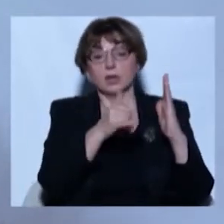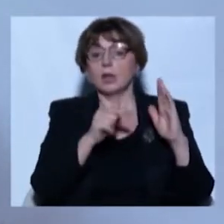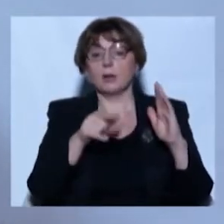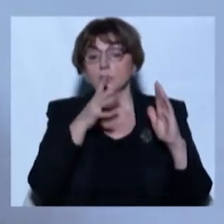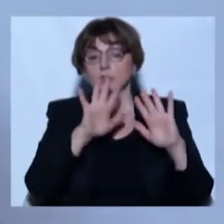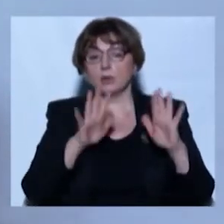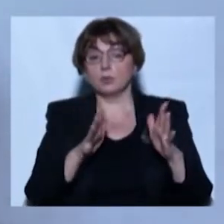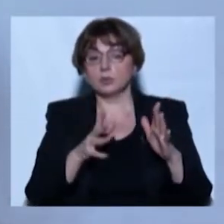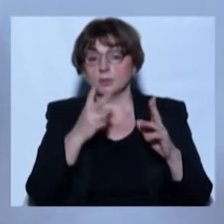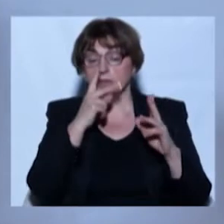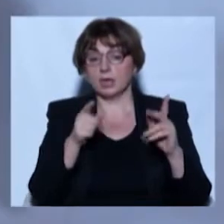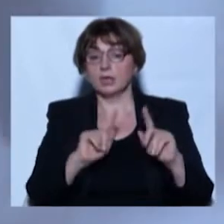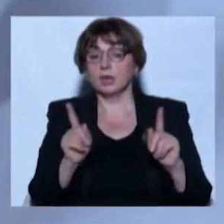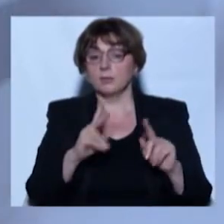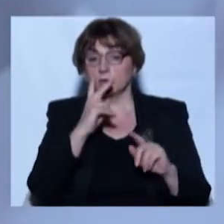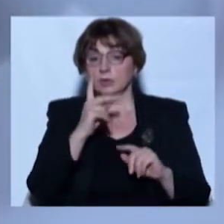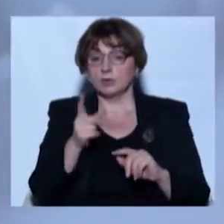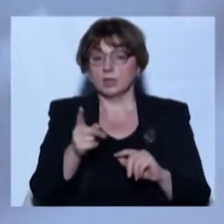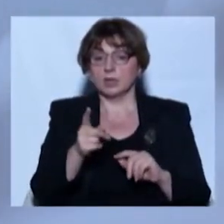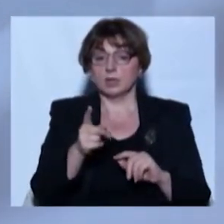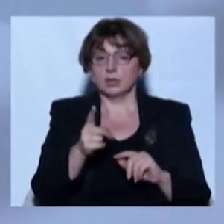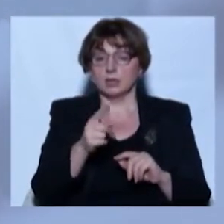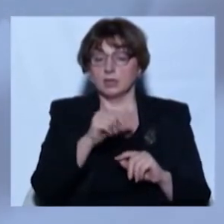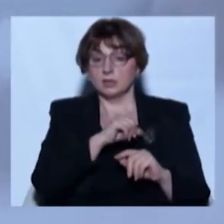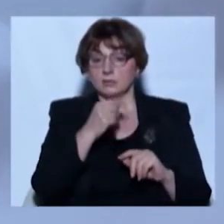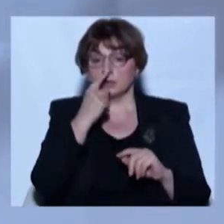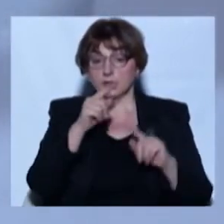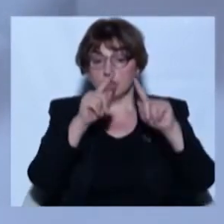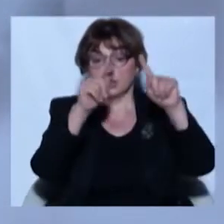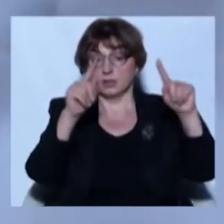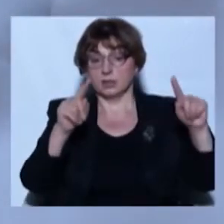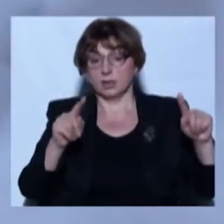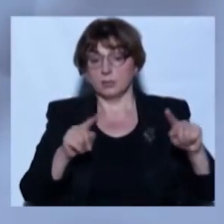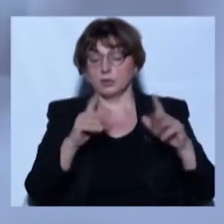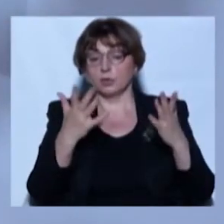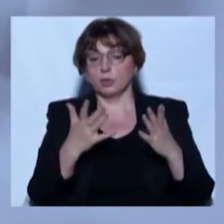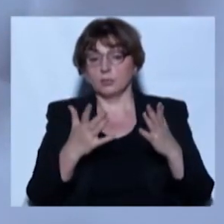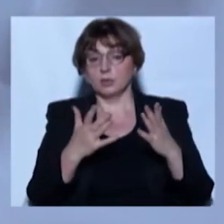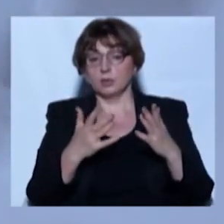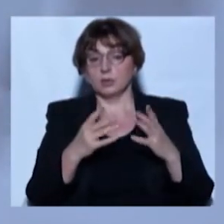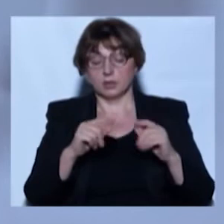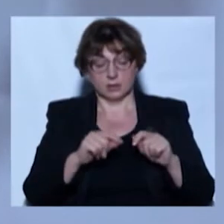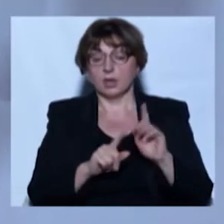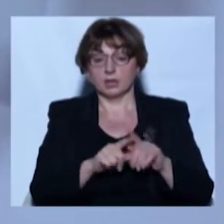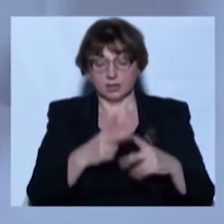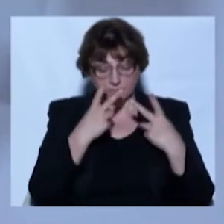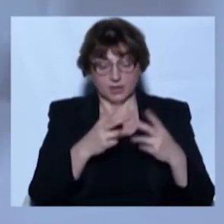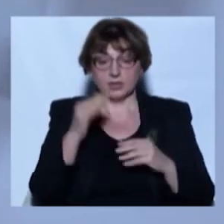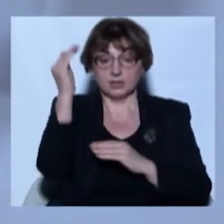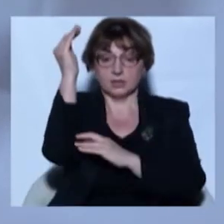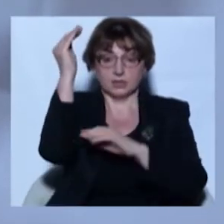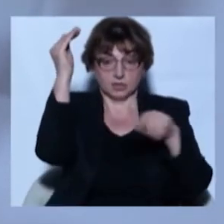կարցել դեպա, նախետ ռա մող դեպա մաշին, դկեն դապազ է խետավտ, ռոմ կաչնդա